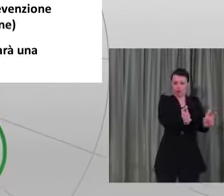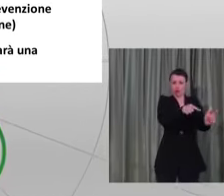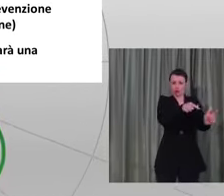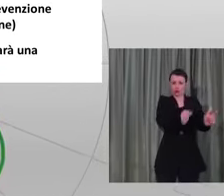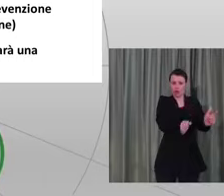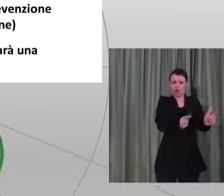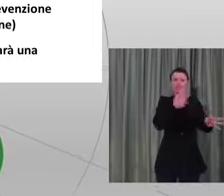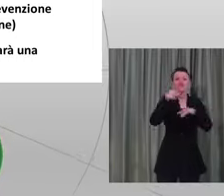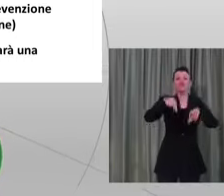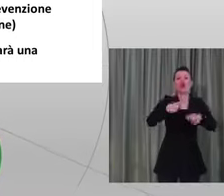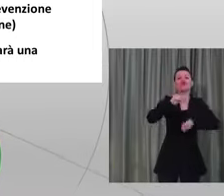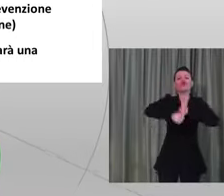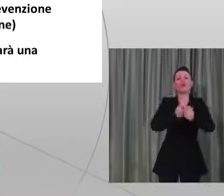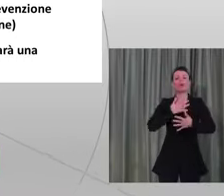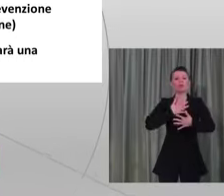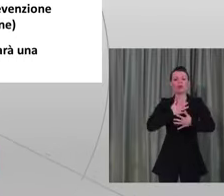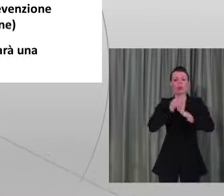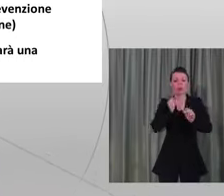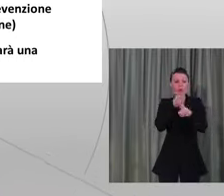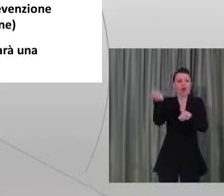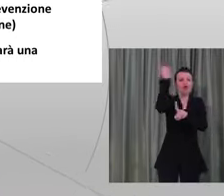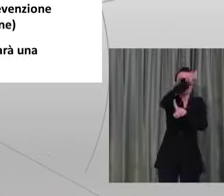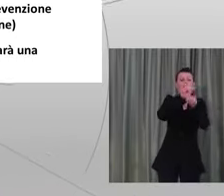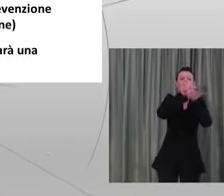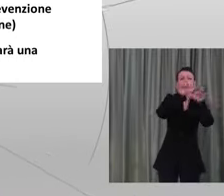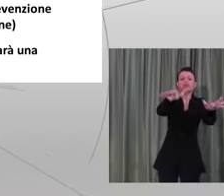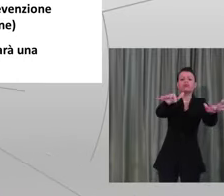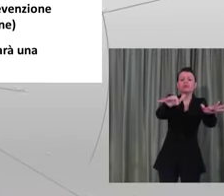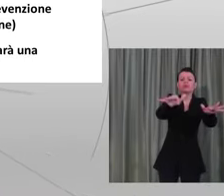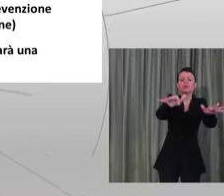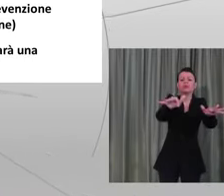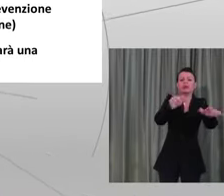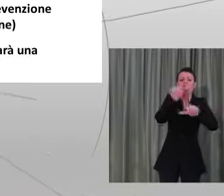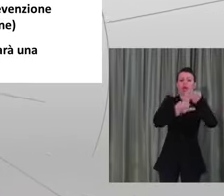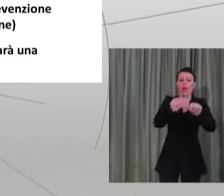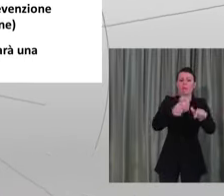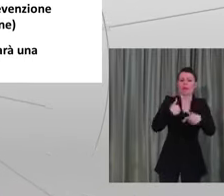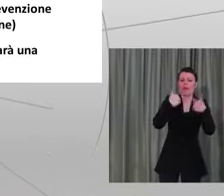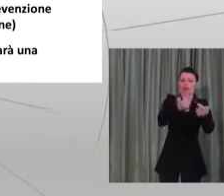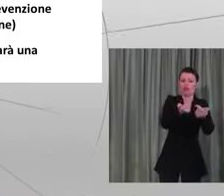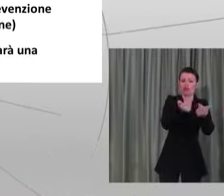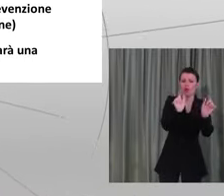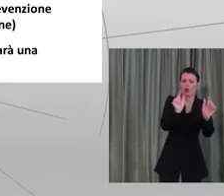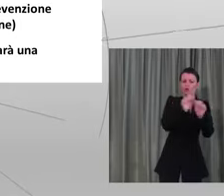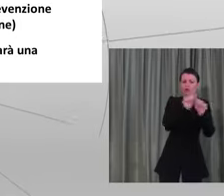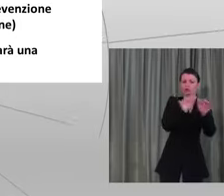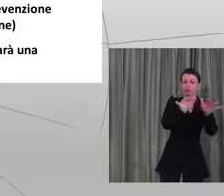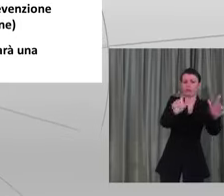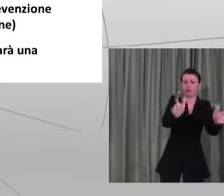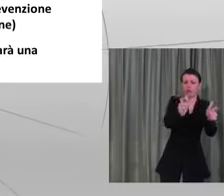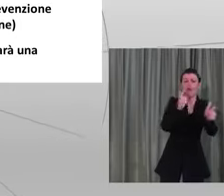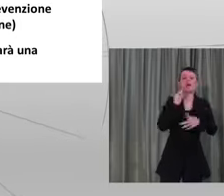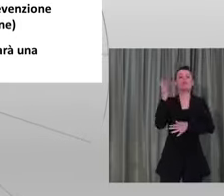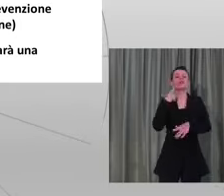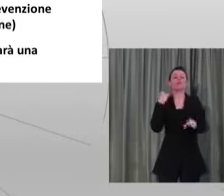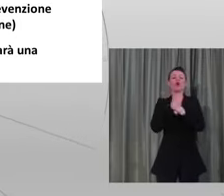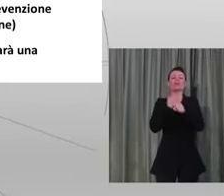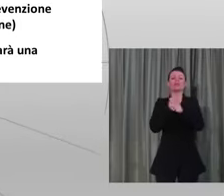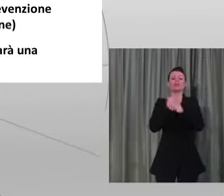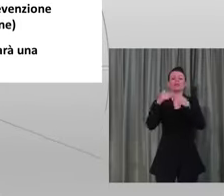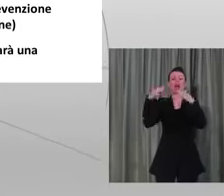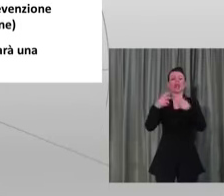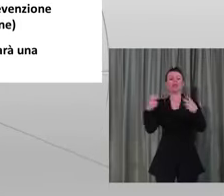domani abbiamo imparato lo smart working la vendita on line la consegna a domicilio sono nuove forme